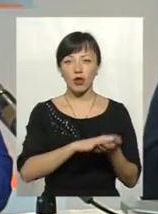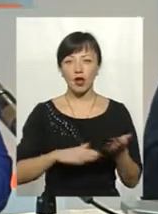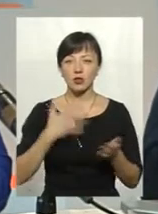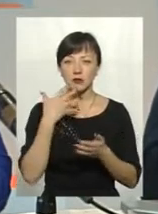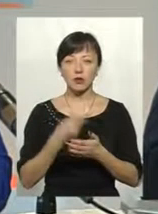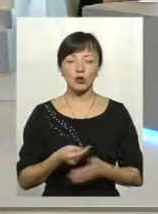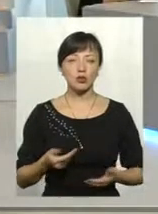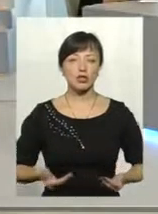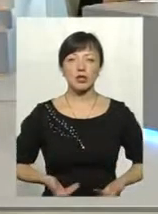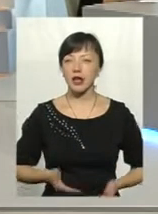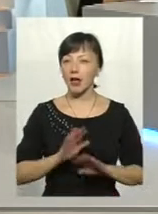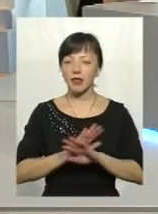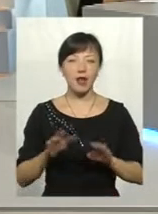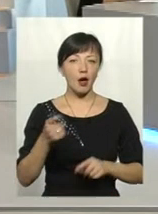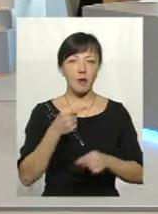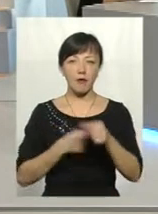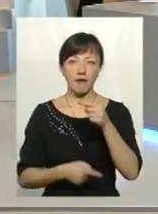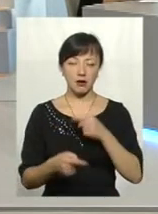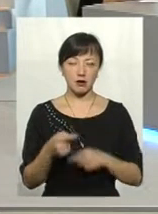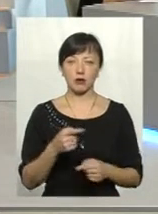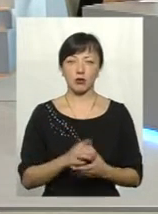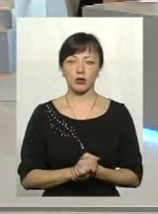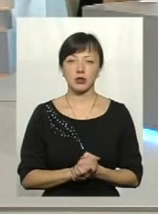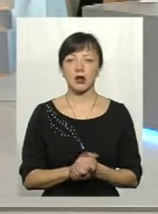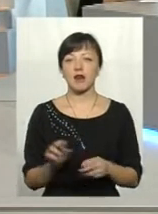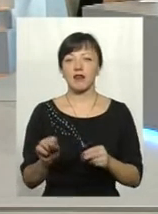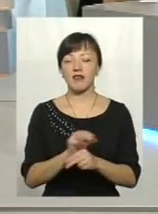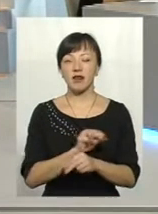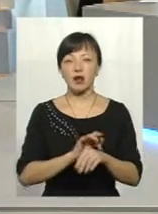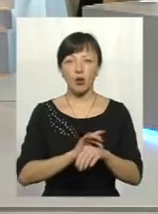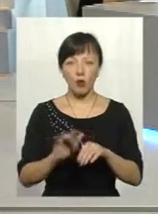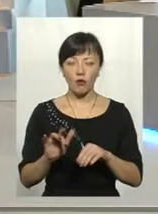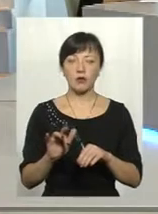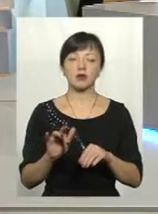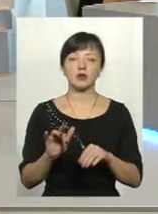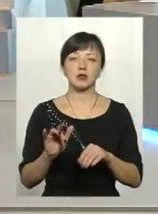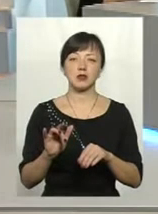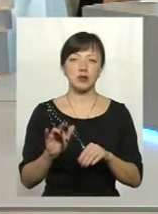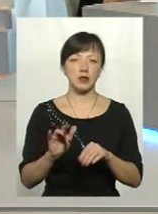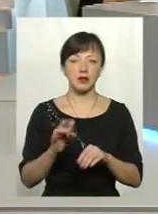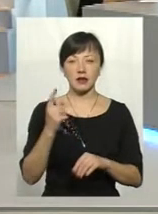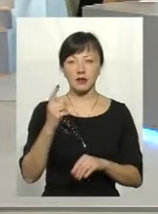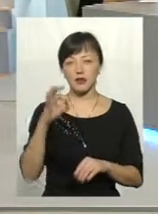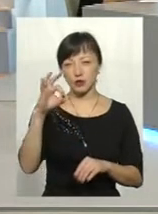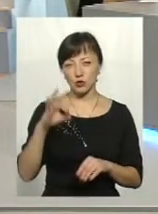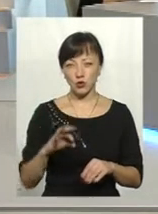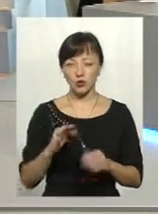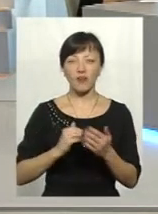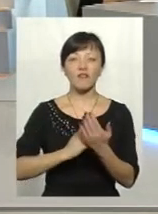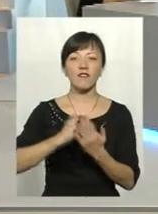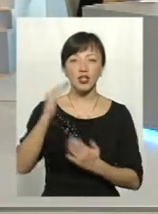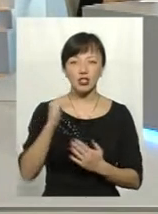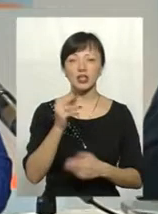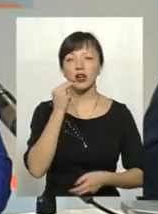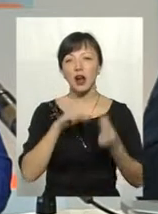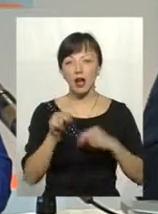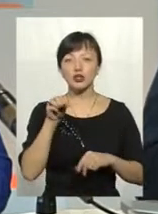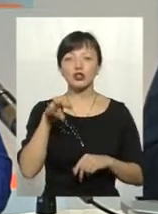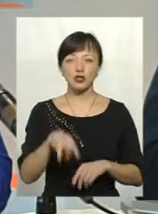життя не повертається. Виліковується, як дітей виліковують, відсоток виліковування набагато вищий і